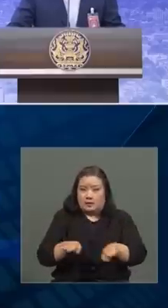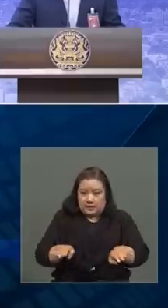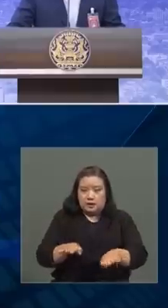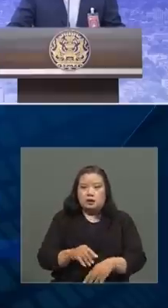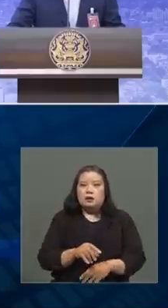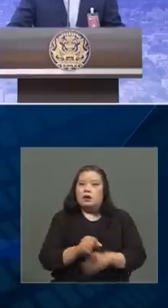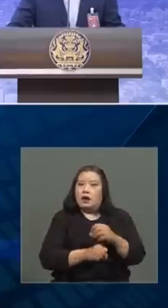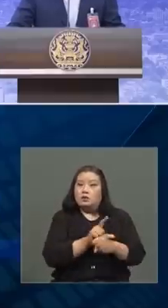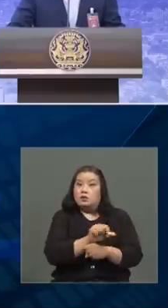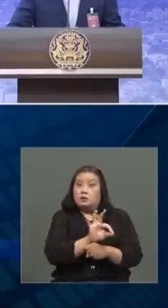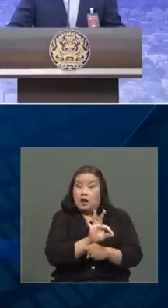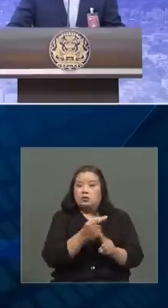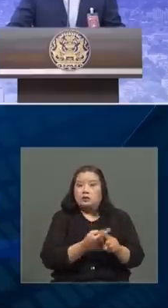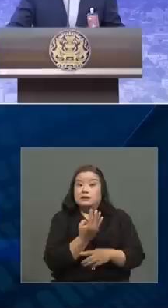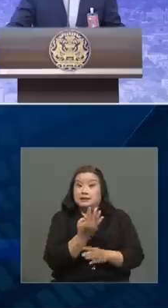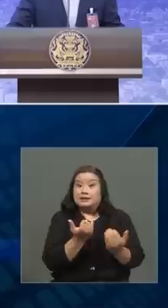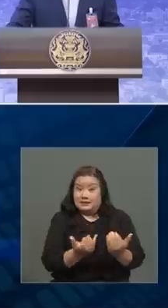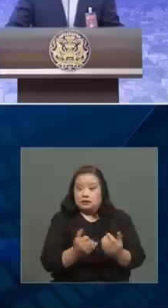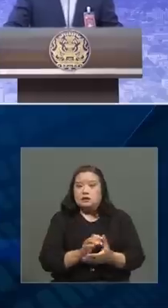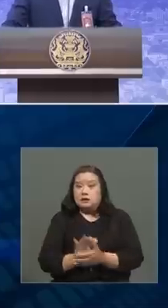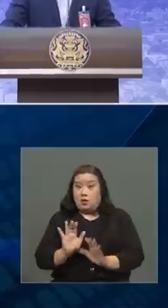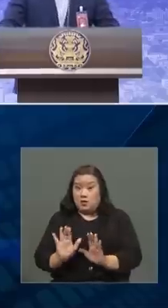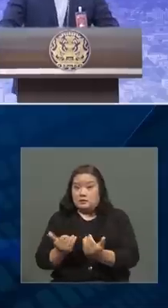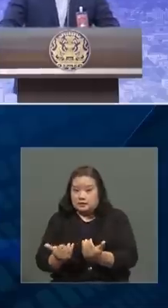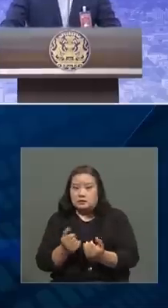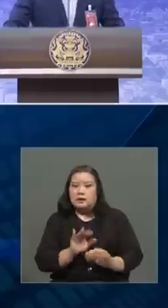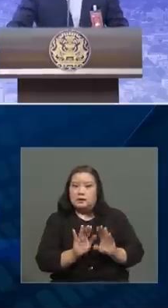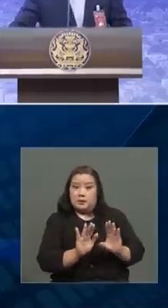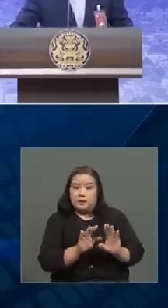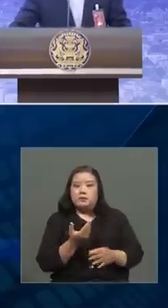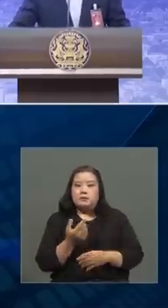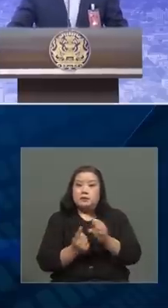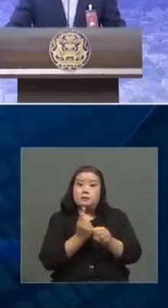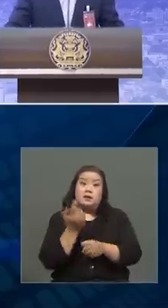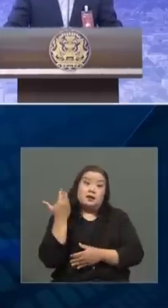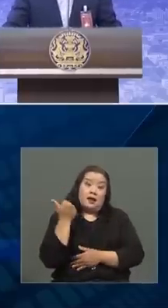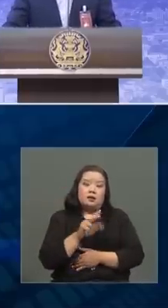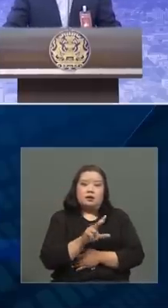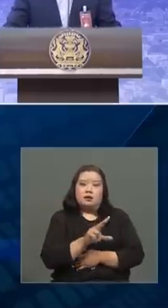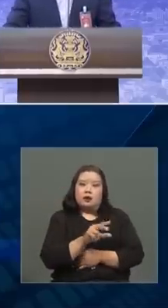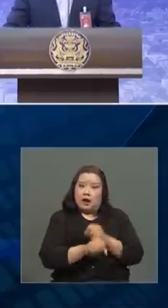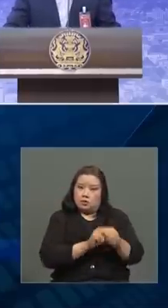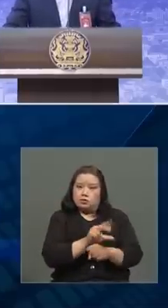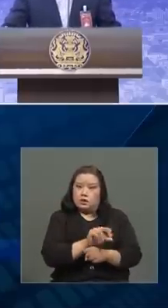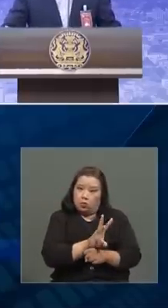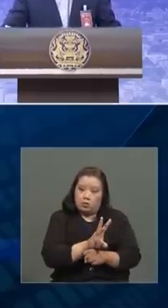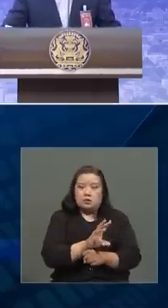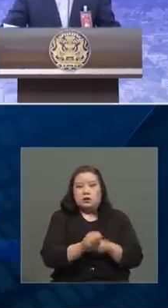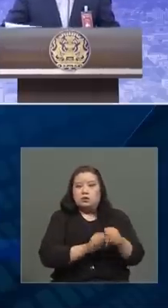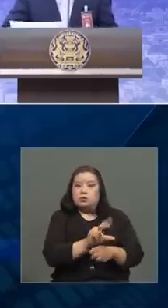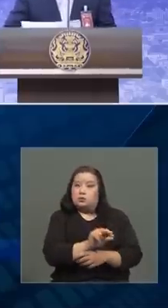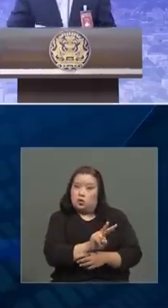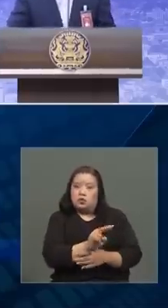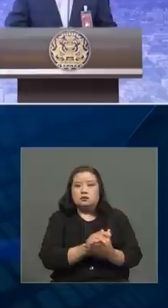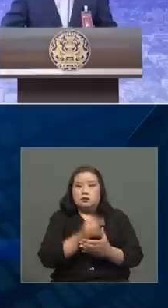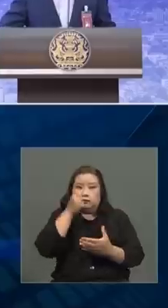29ปีของเรารอบเมษานี้เทียบกับของล็อคของปีก่อนก็คือ 36กะ 32นะครับเรา